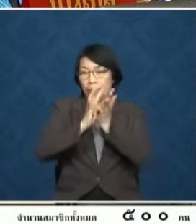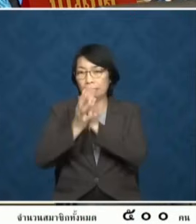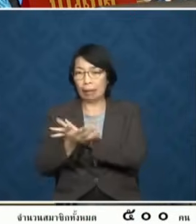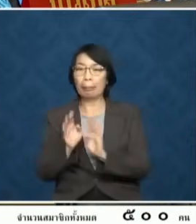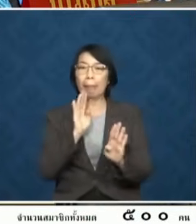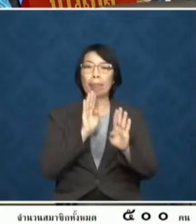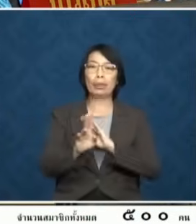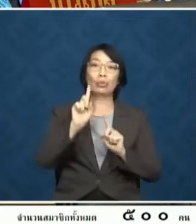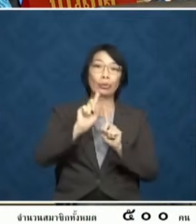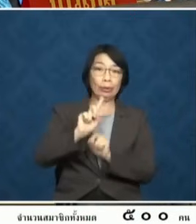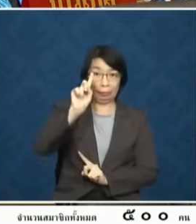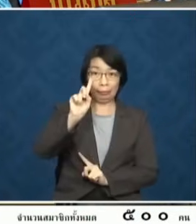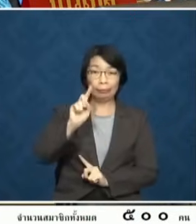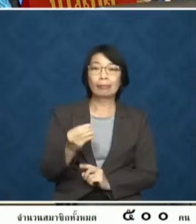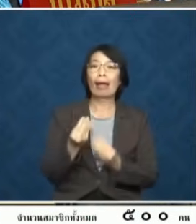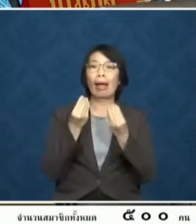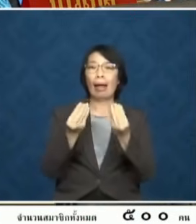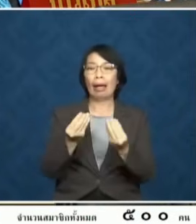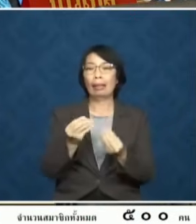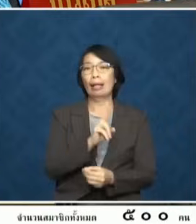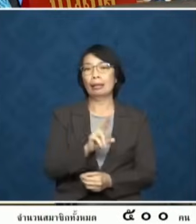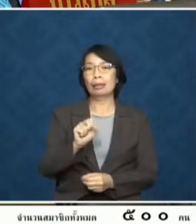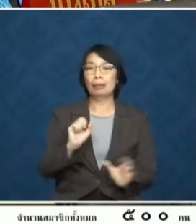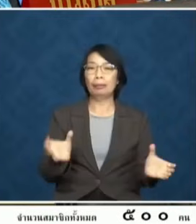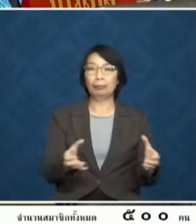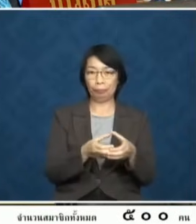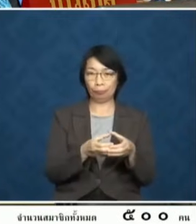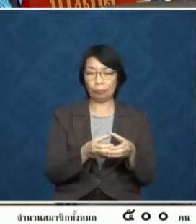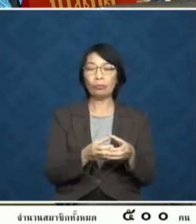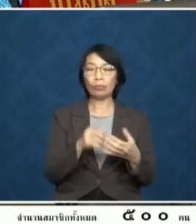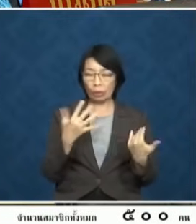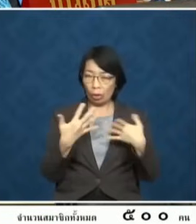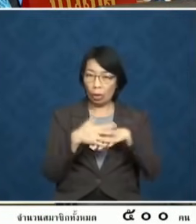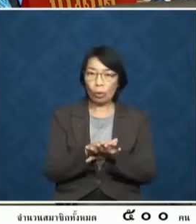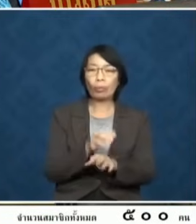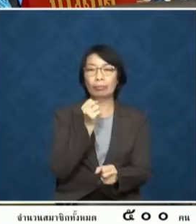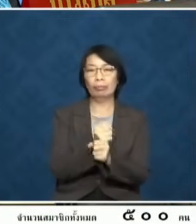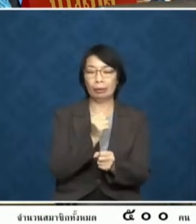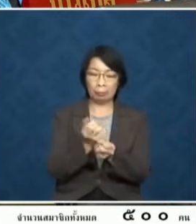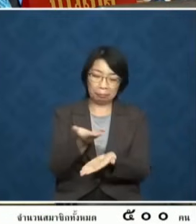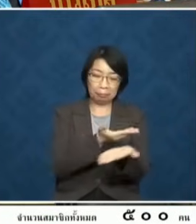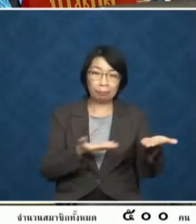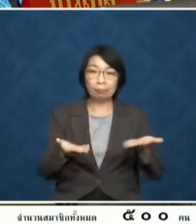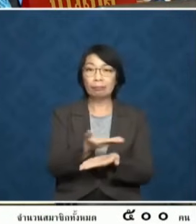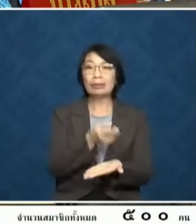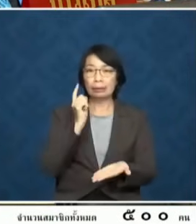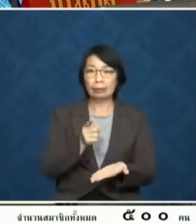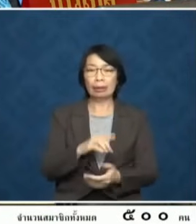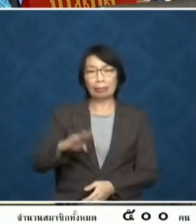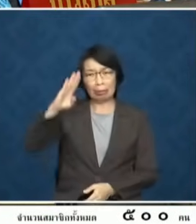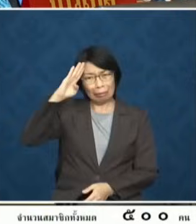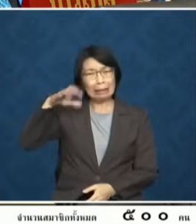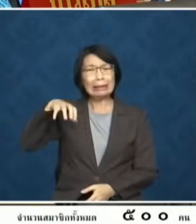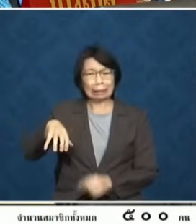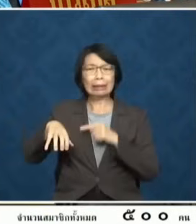บานแรกค่ะที่จะทำให้สภาผู้แทนราษฎรได้ร่วมกันพิจารณากันจริงๆซะทีค่ะว่ากองทัพมี